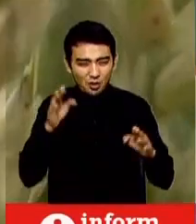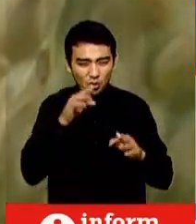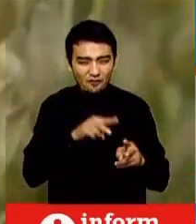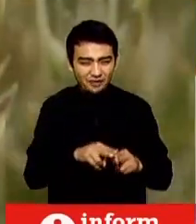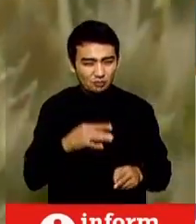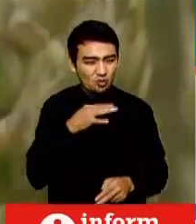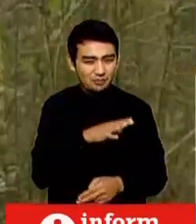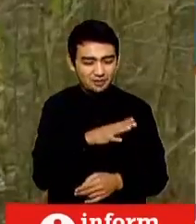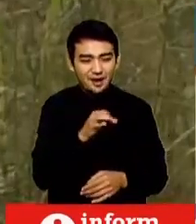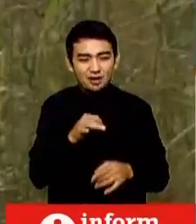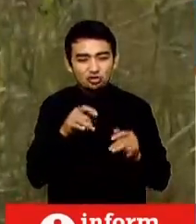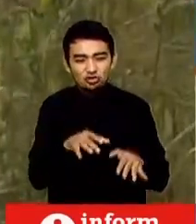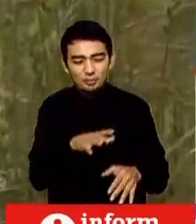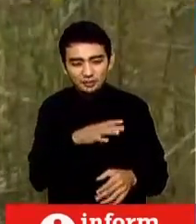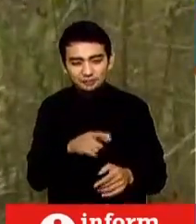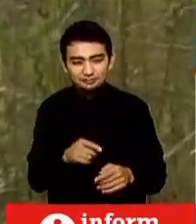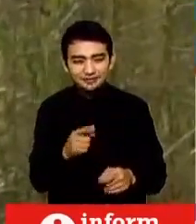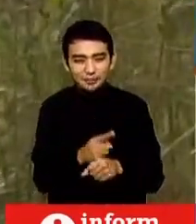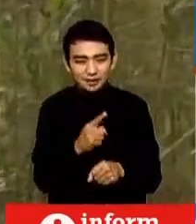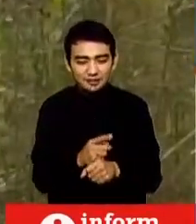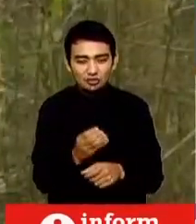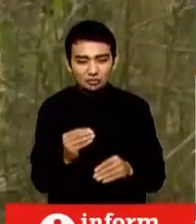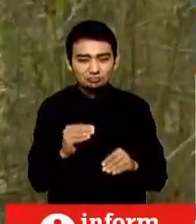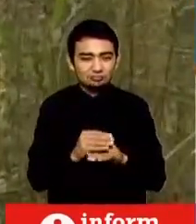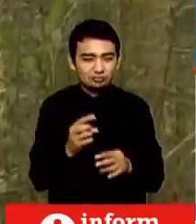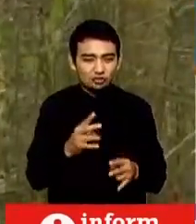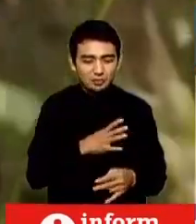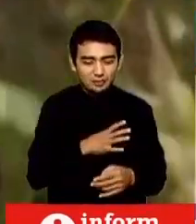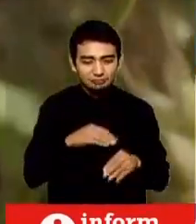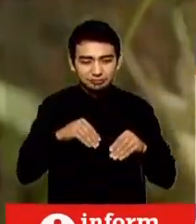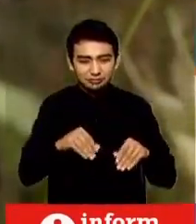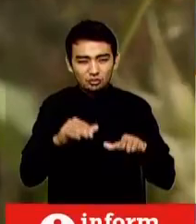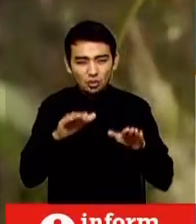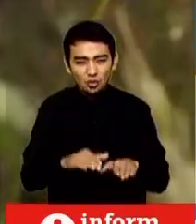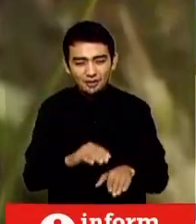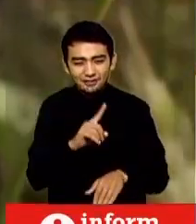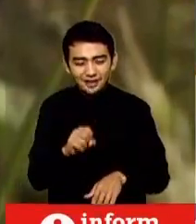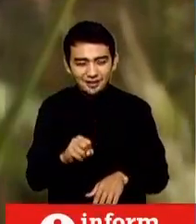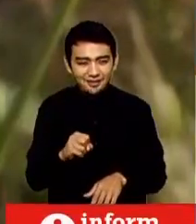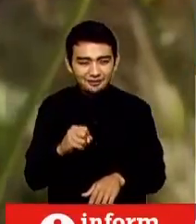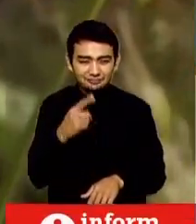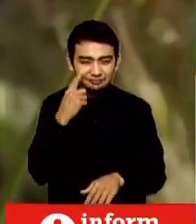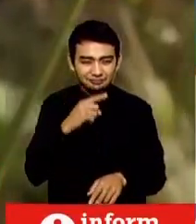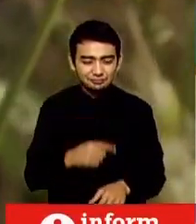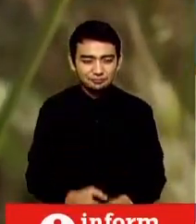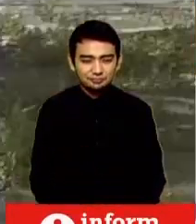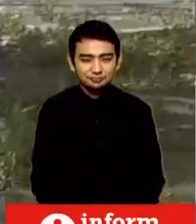условий, решено было продлить ограничения. Аграрии только за такую